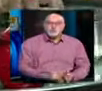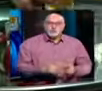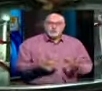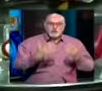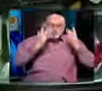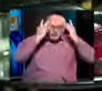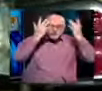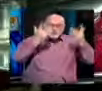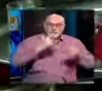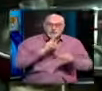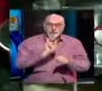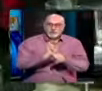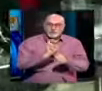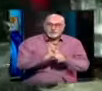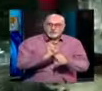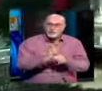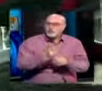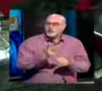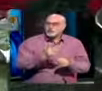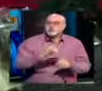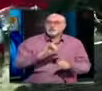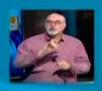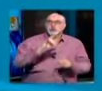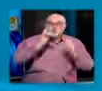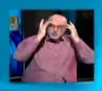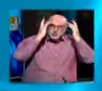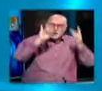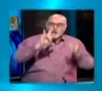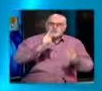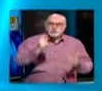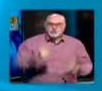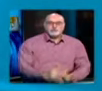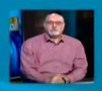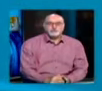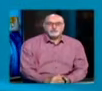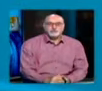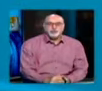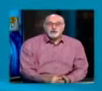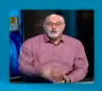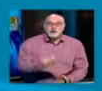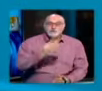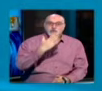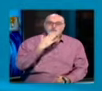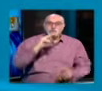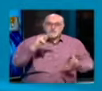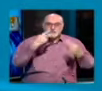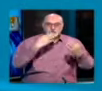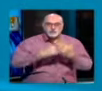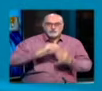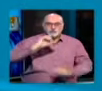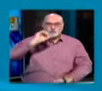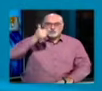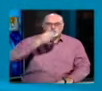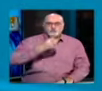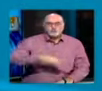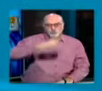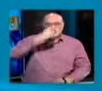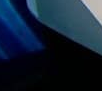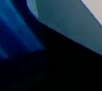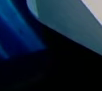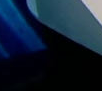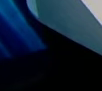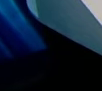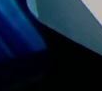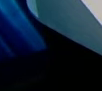الثقافي الكبير للثقافة الحسانية. نشرتنا تمت، شكرا لكم على المتابعة، السلام عليكم ورحمة الله.